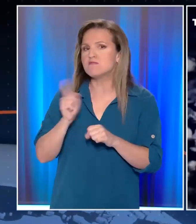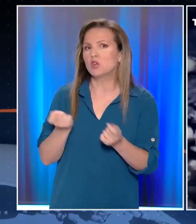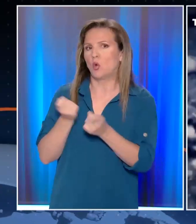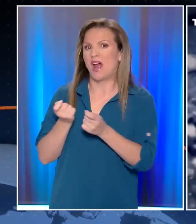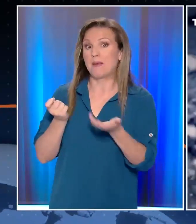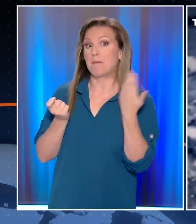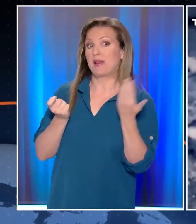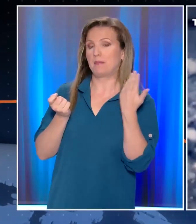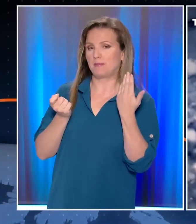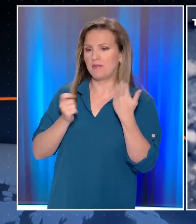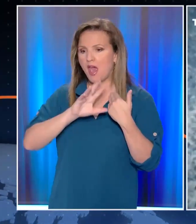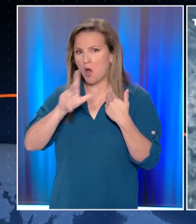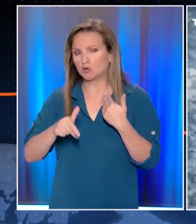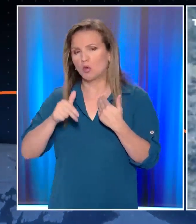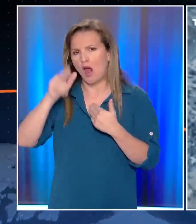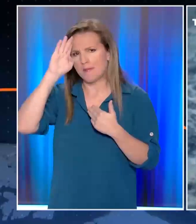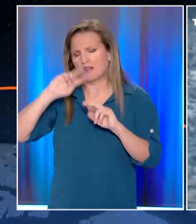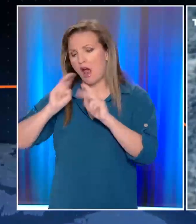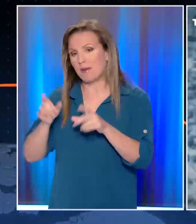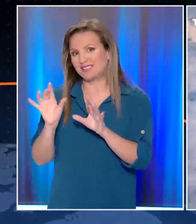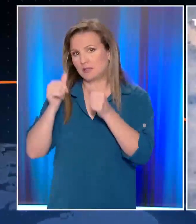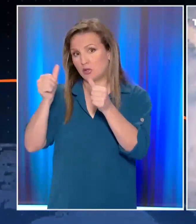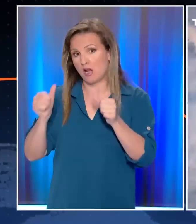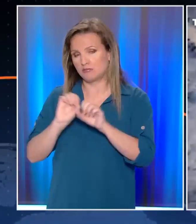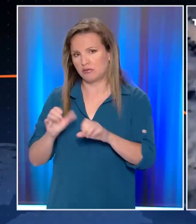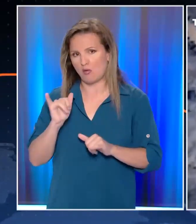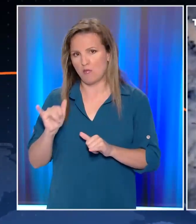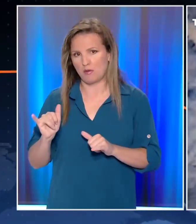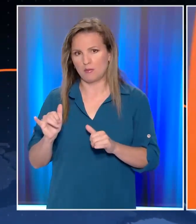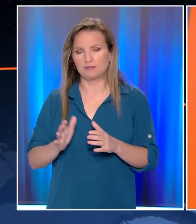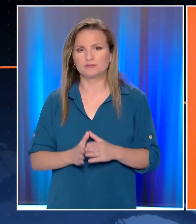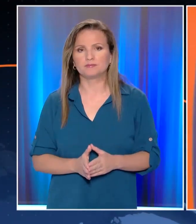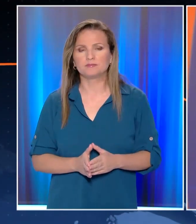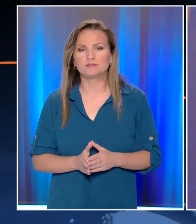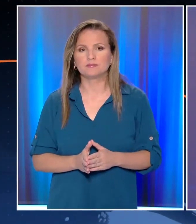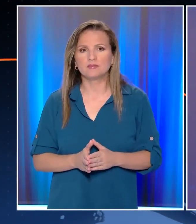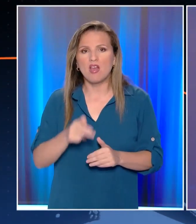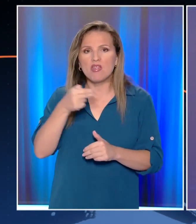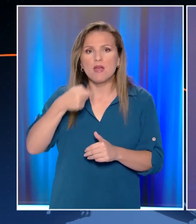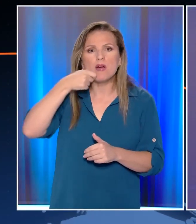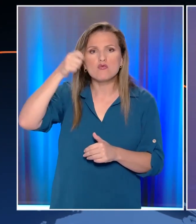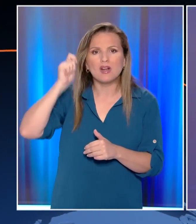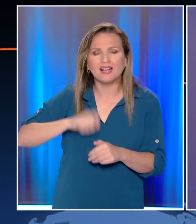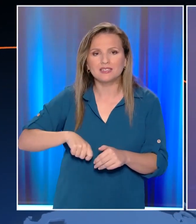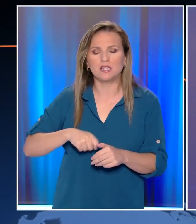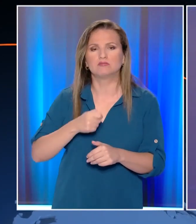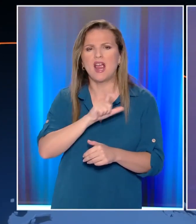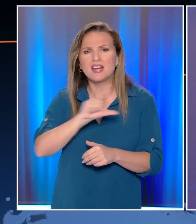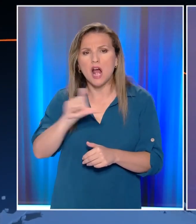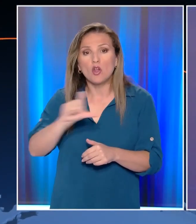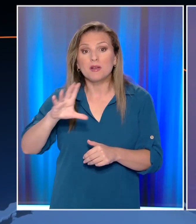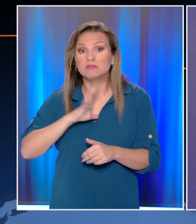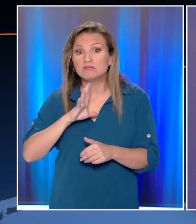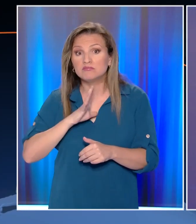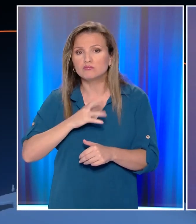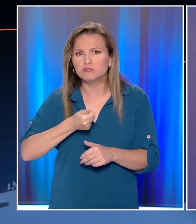μια τέτοια επιχείρηση και μέχρι στιγμής δεν υπάρχει επίσημη ανακοίνωση της Ουάσιγκτον. Στο μέτωπο της Ουκρανίας, εκατομμύρια